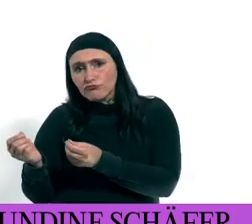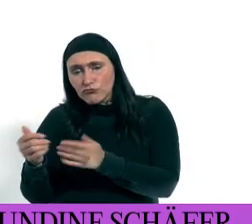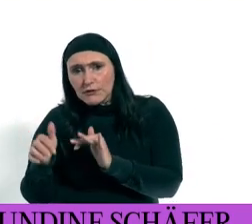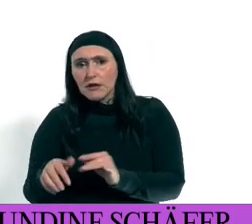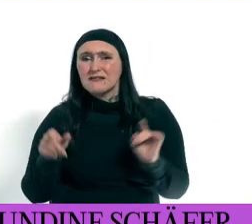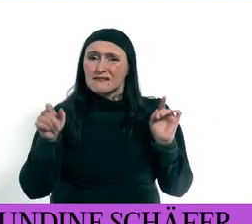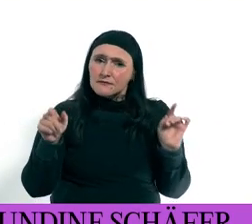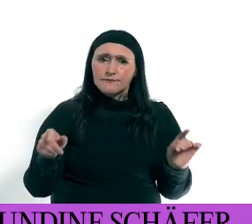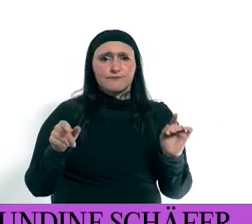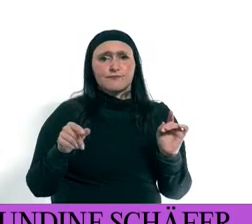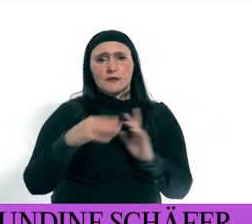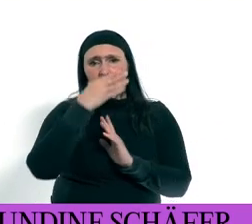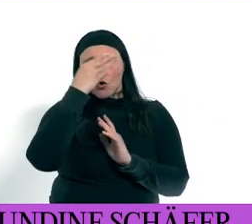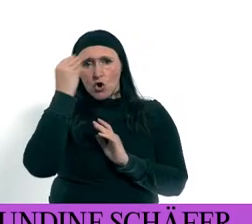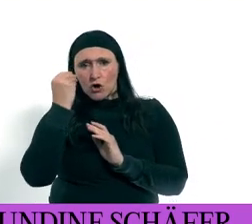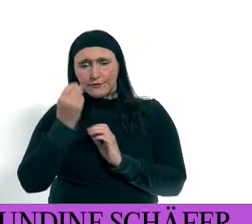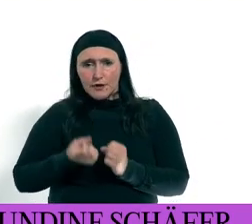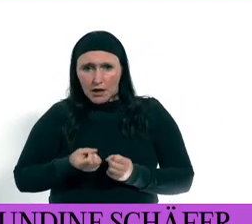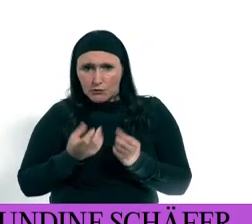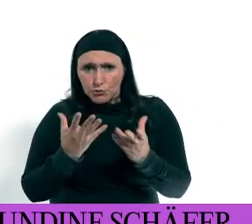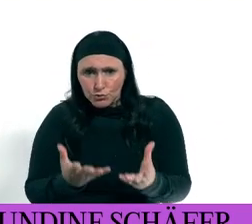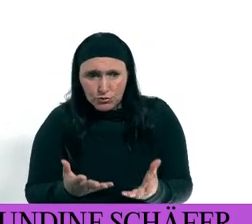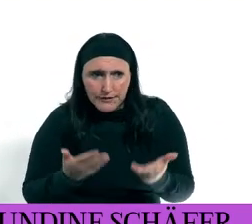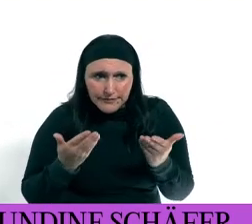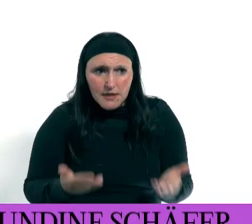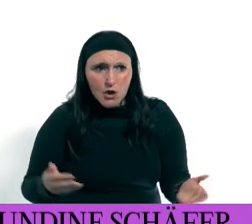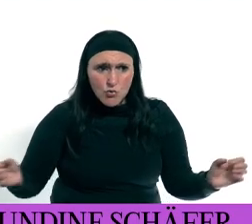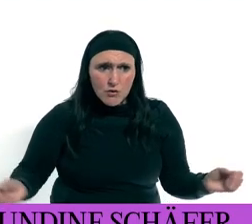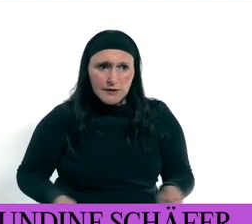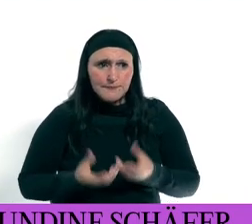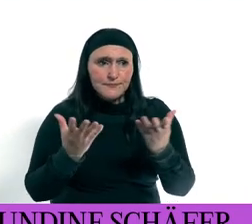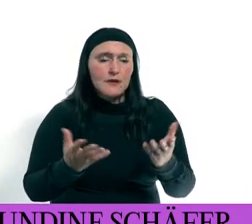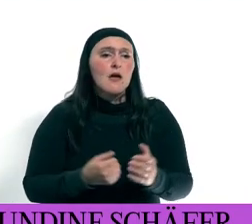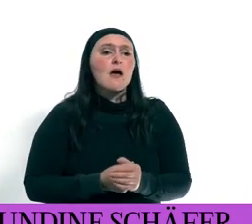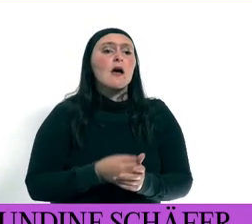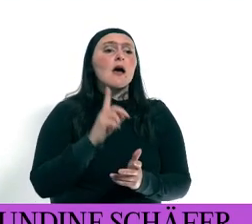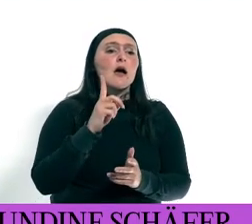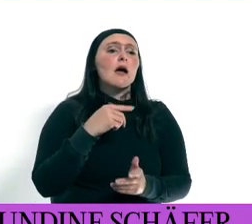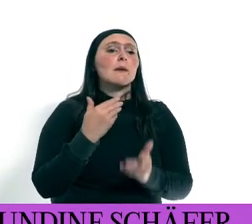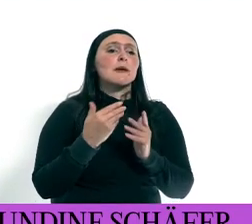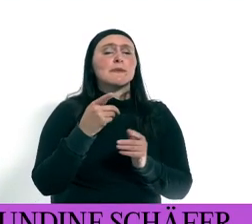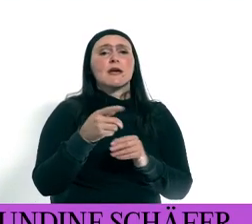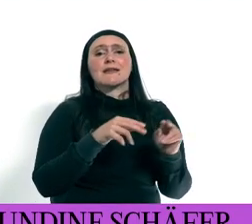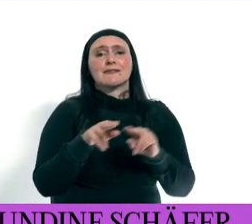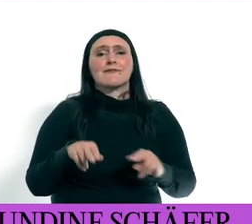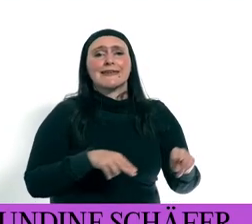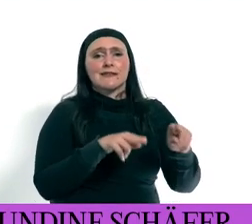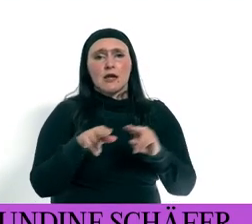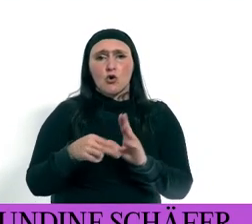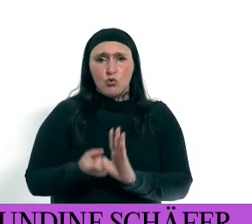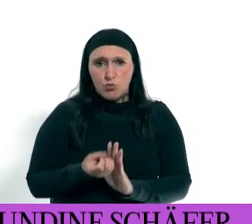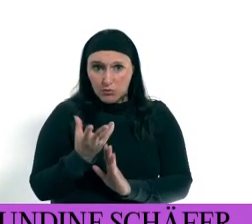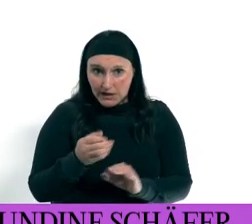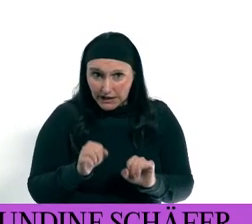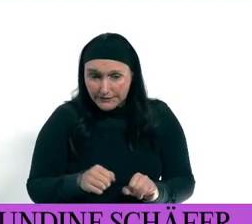Oder gibt es eurerseits, Mabub, Lipi, Matthias, etwas, was angesprochen werden sollte? Vielleicht sollten wir das Video